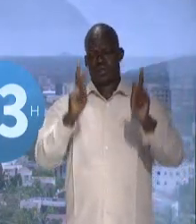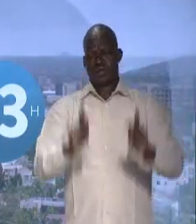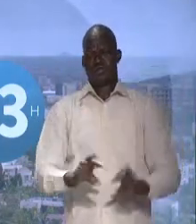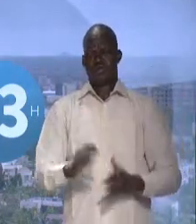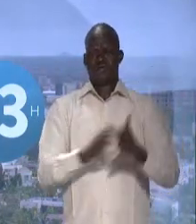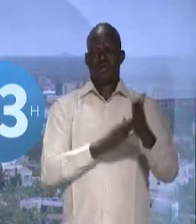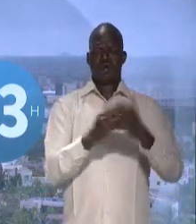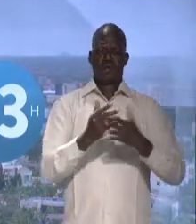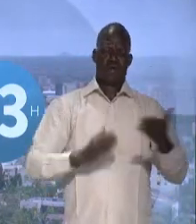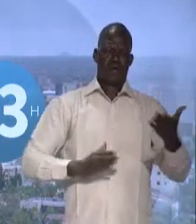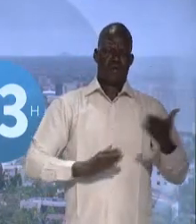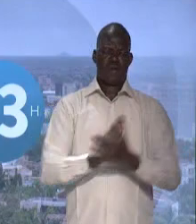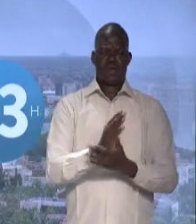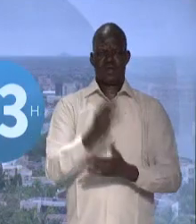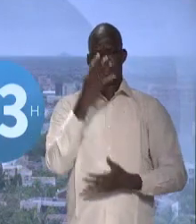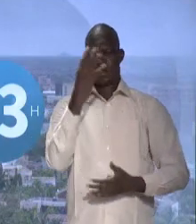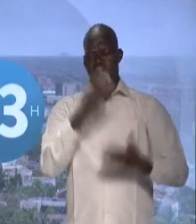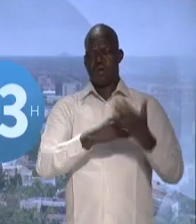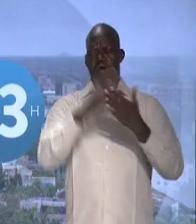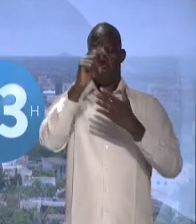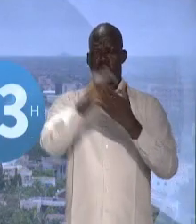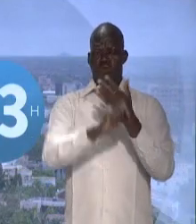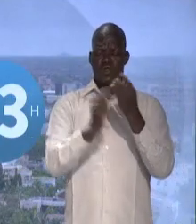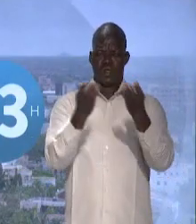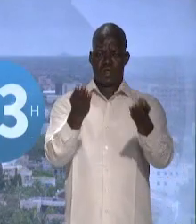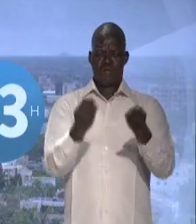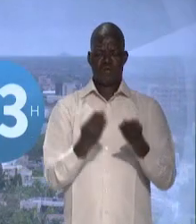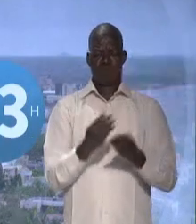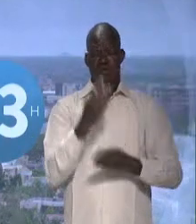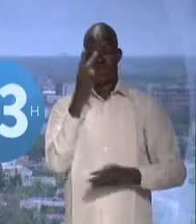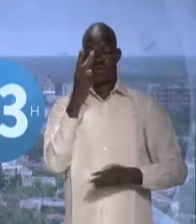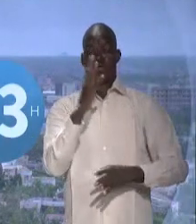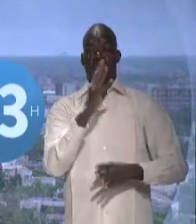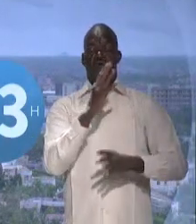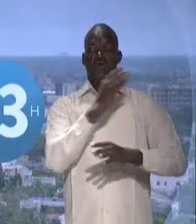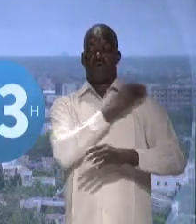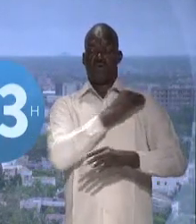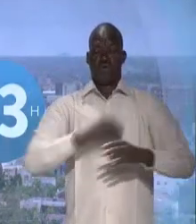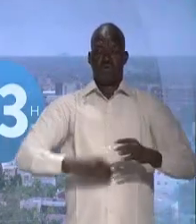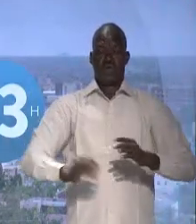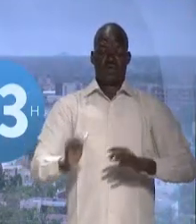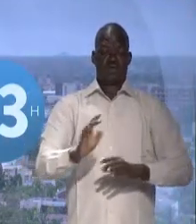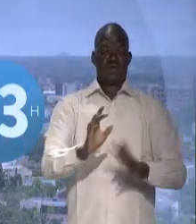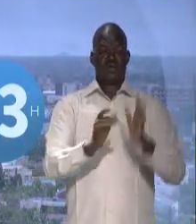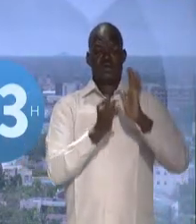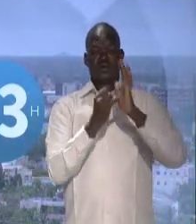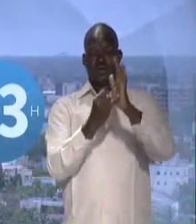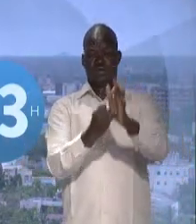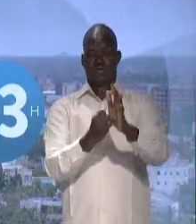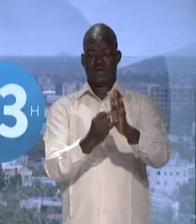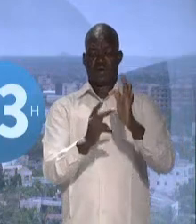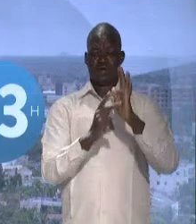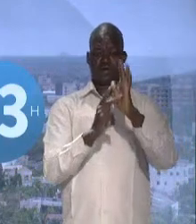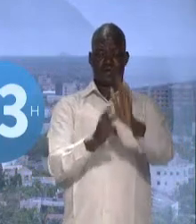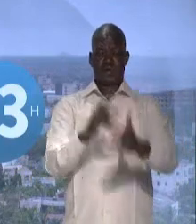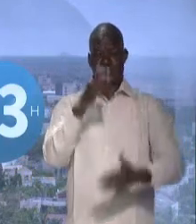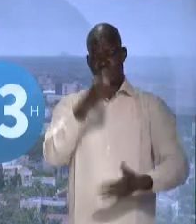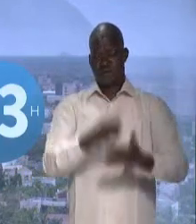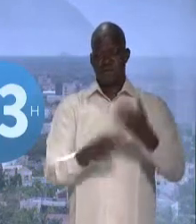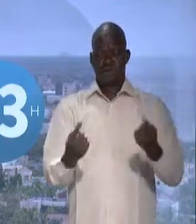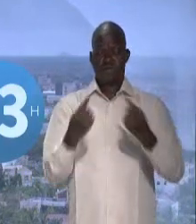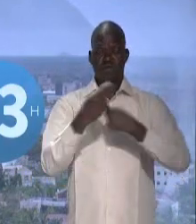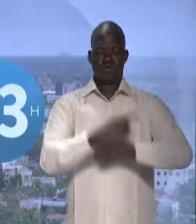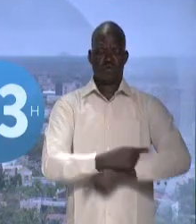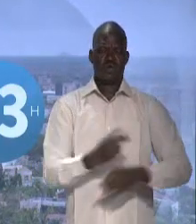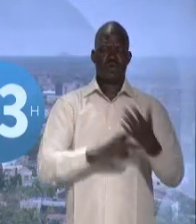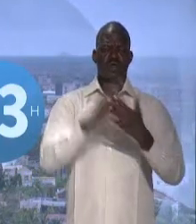À travers ces quatre piliers, les besoins de ces deux communes avaient été également identifiés et c'était ça qu'on avait présenté et validé aujourd'hui. Ce